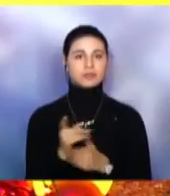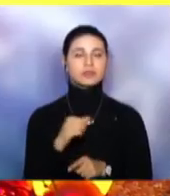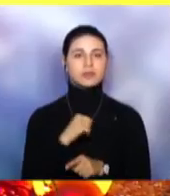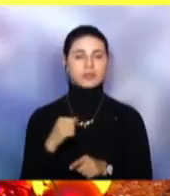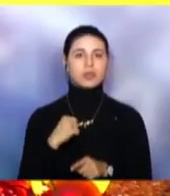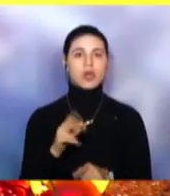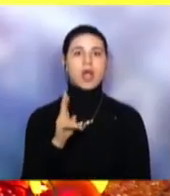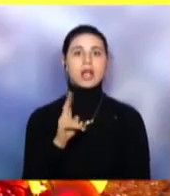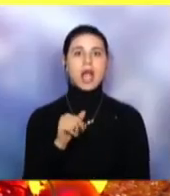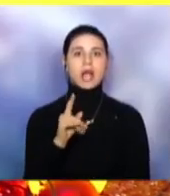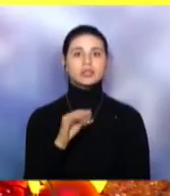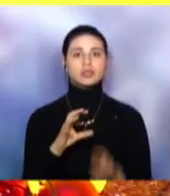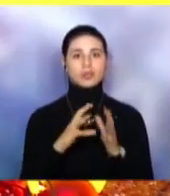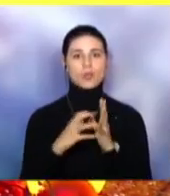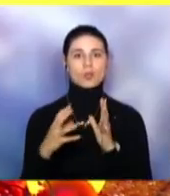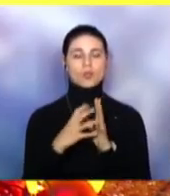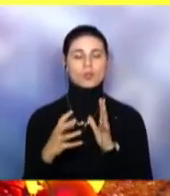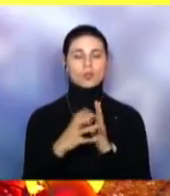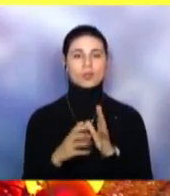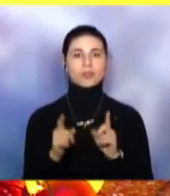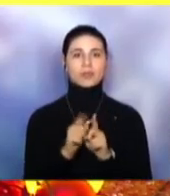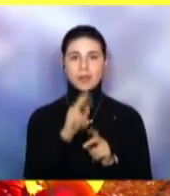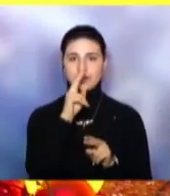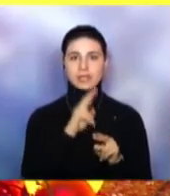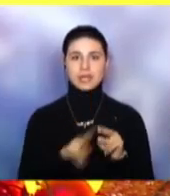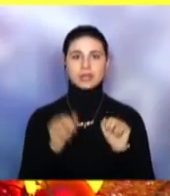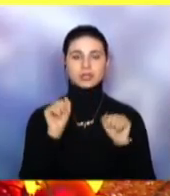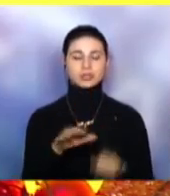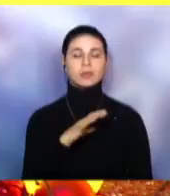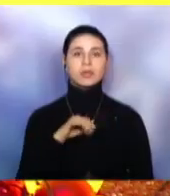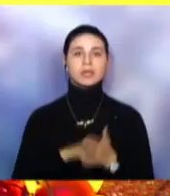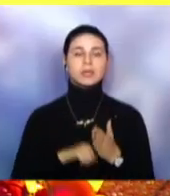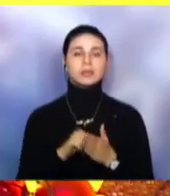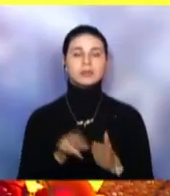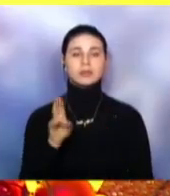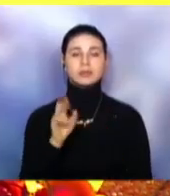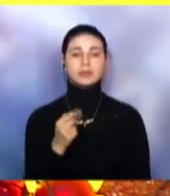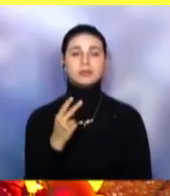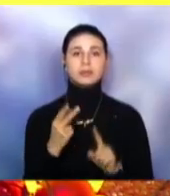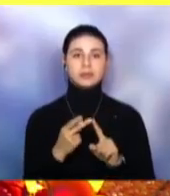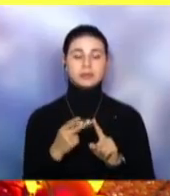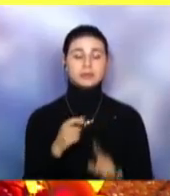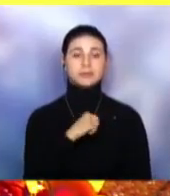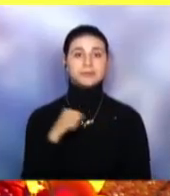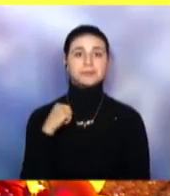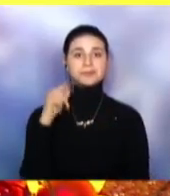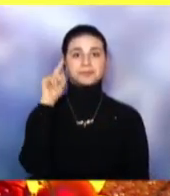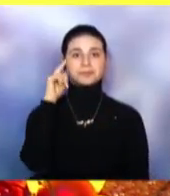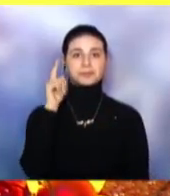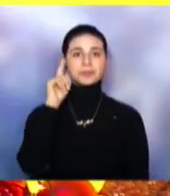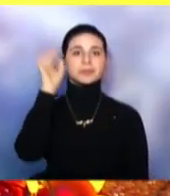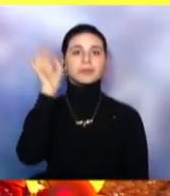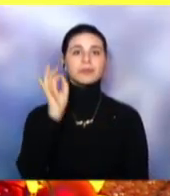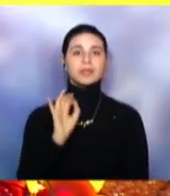მხრივ კალციუმს იბამს და გამოიტანს ორგანიზმიდან და კალციუმის დაკარგვის მიზეზი შეიძლება გახდეს. და მეორე, თქვენ წარმოიდგინეთ,